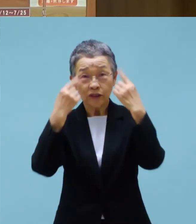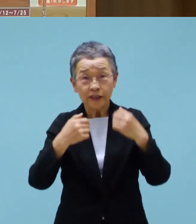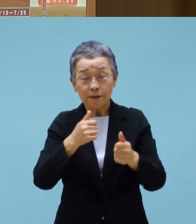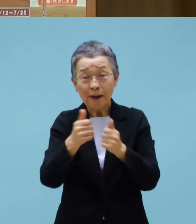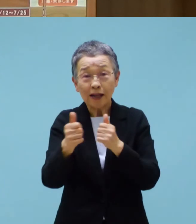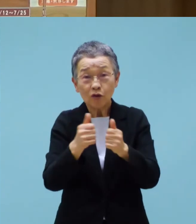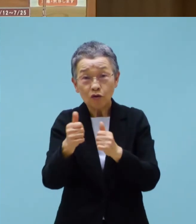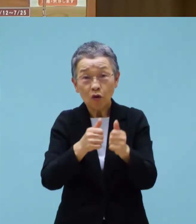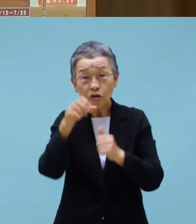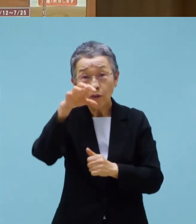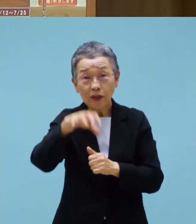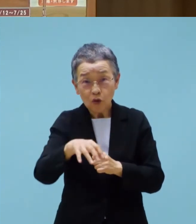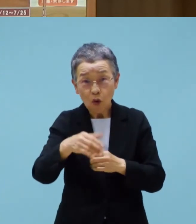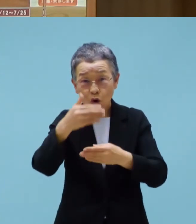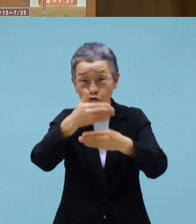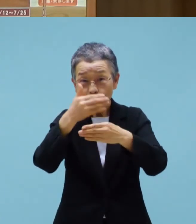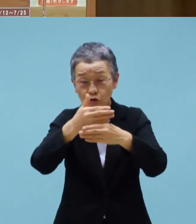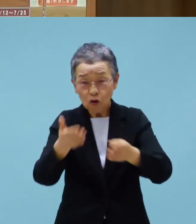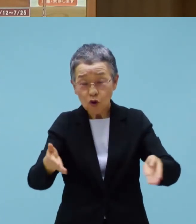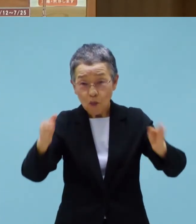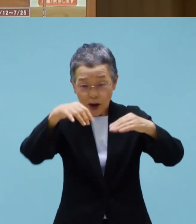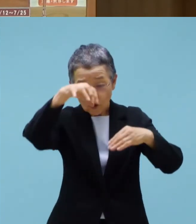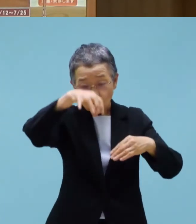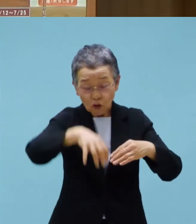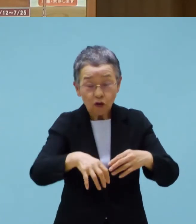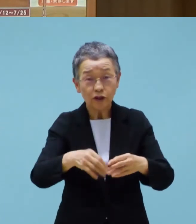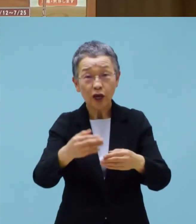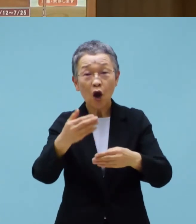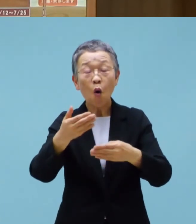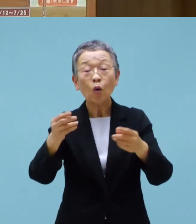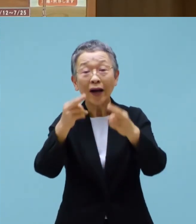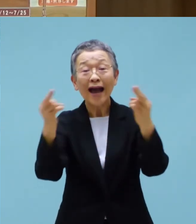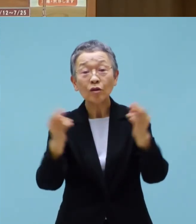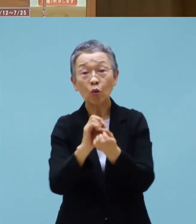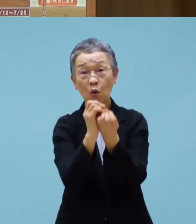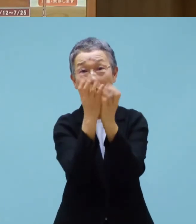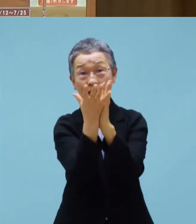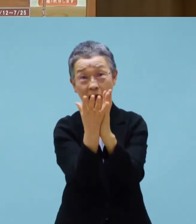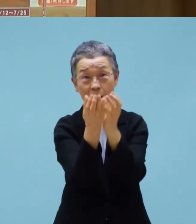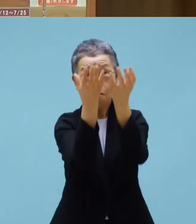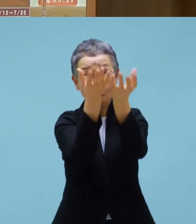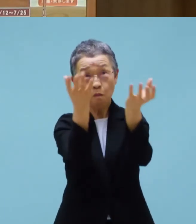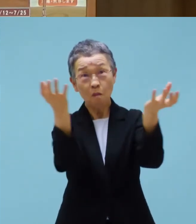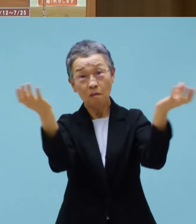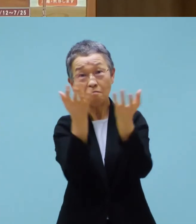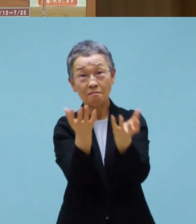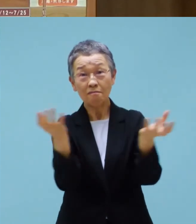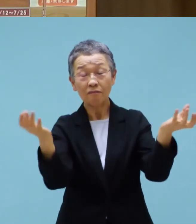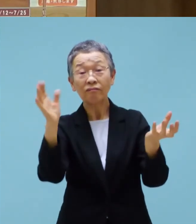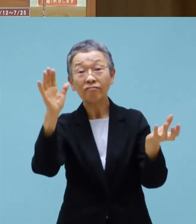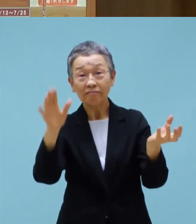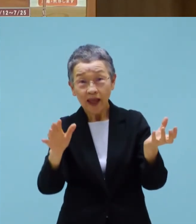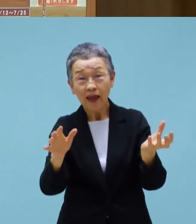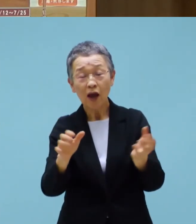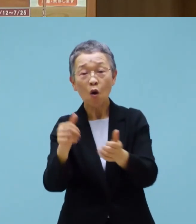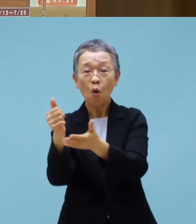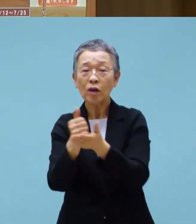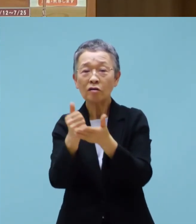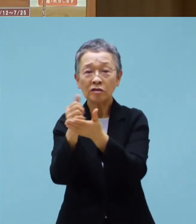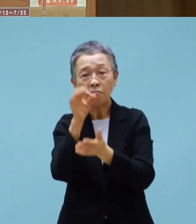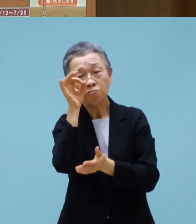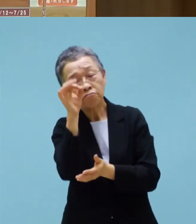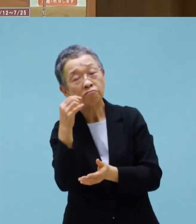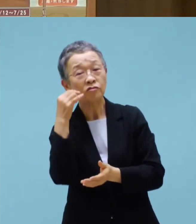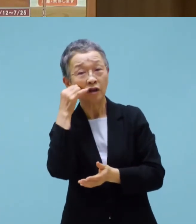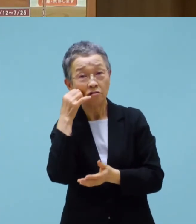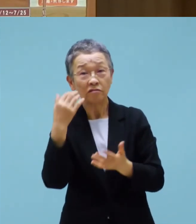前に道産の牡蠣を飾るというふうに伺っております。一般客の観戦が難しくなった今、五輪に向け